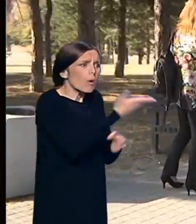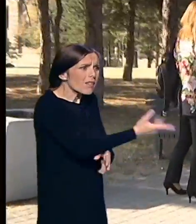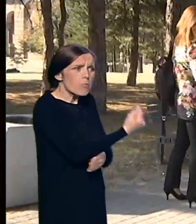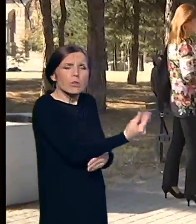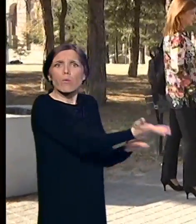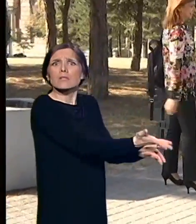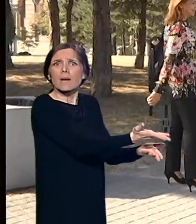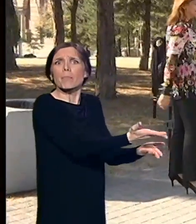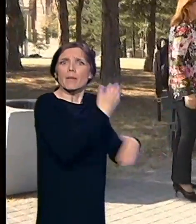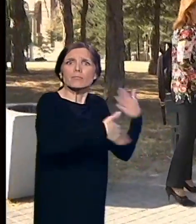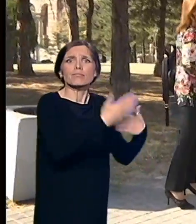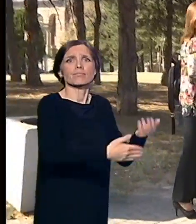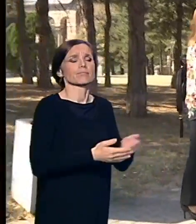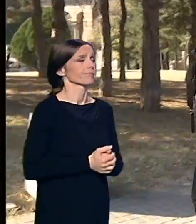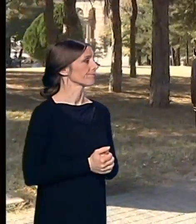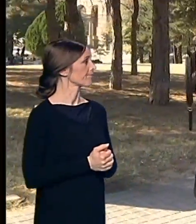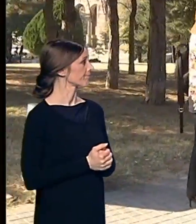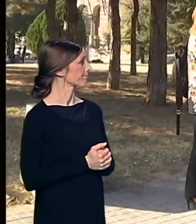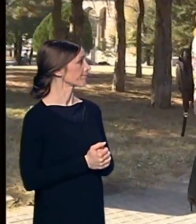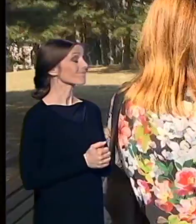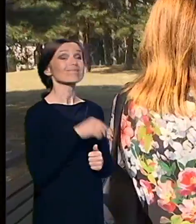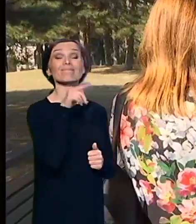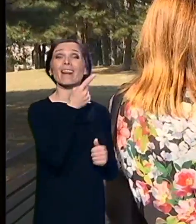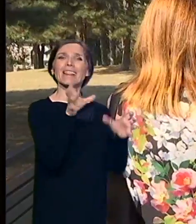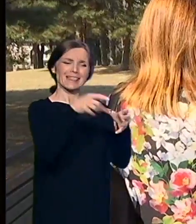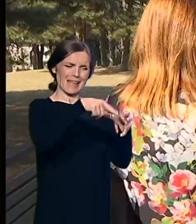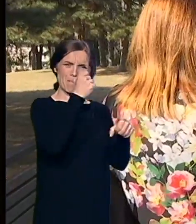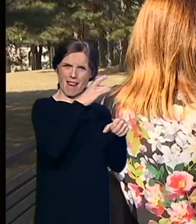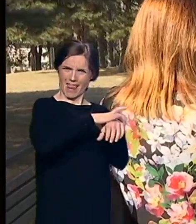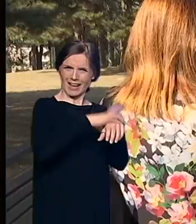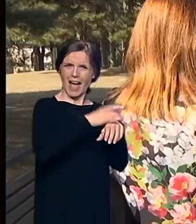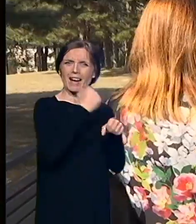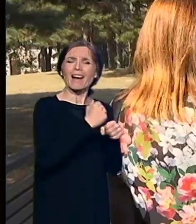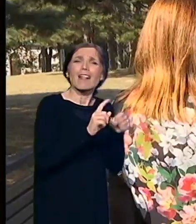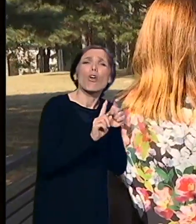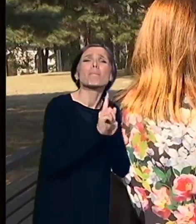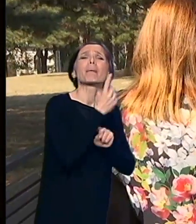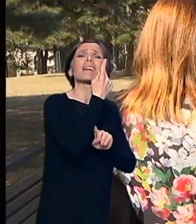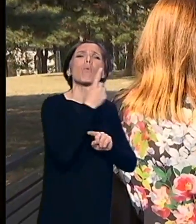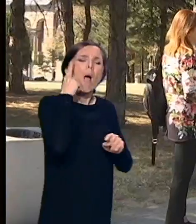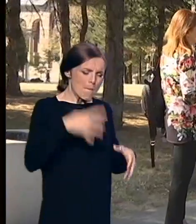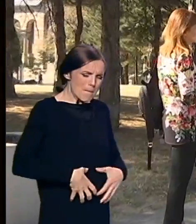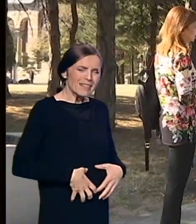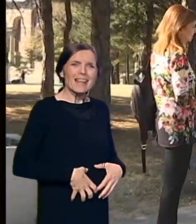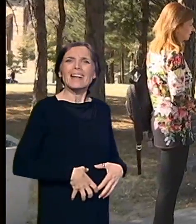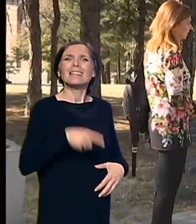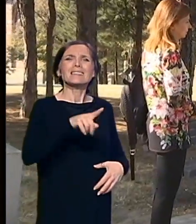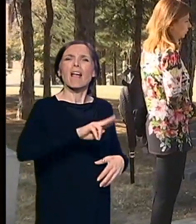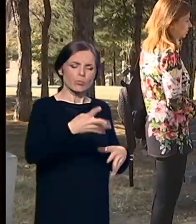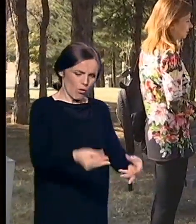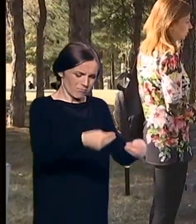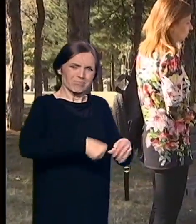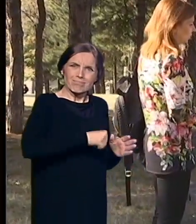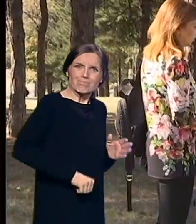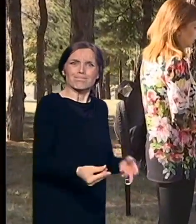lekara koji je uradio prvu transplantaciju materice u svetu bio je i dr. Milan Milenković. U Švedsku je